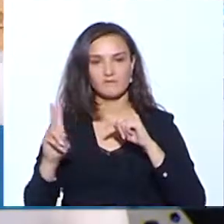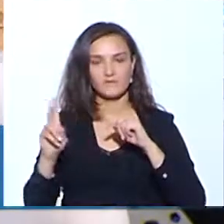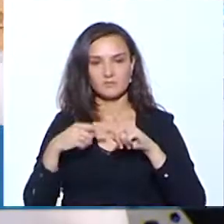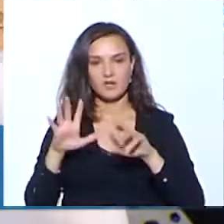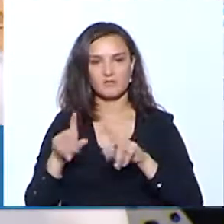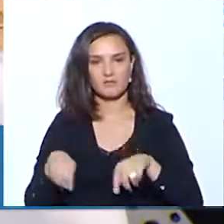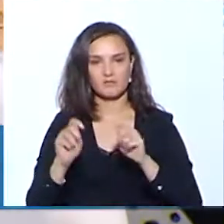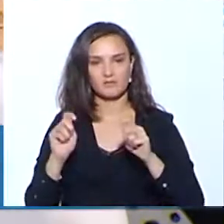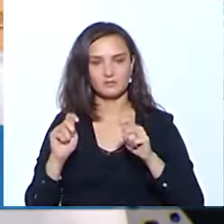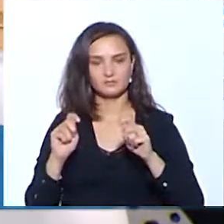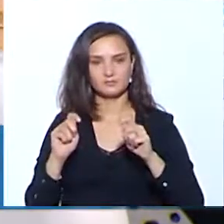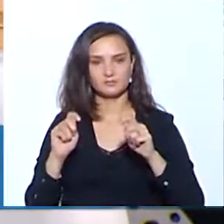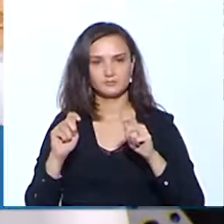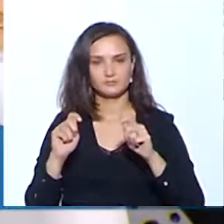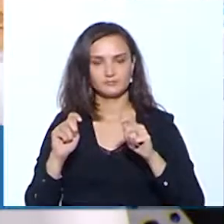varghev